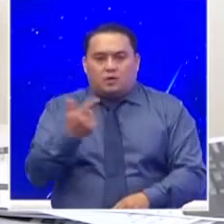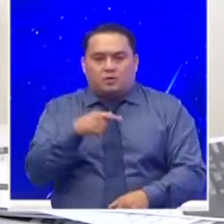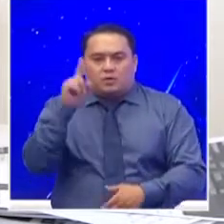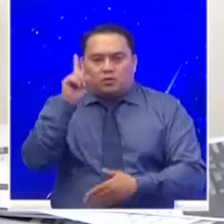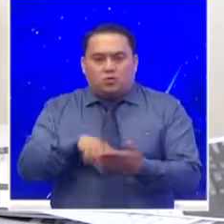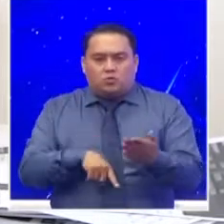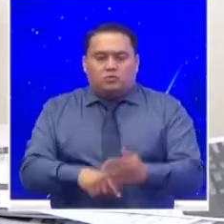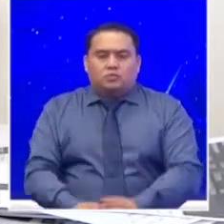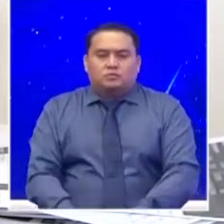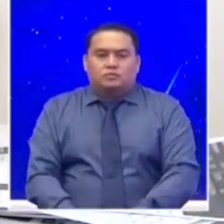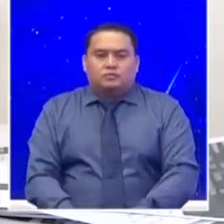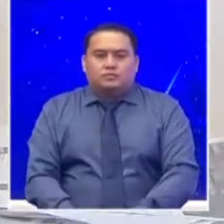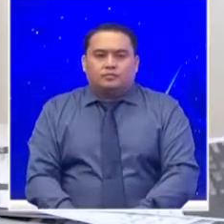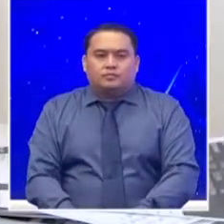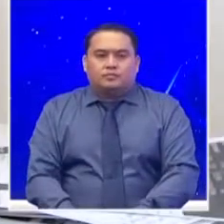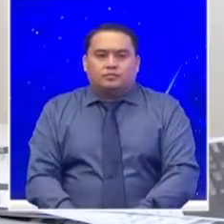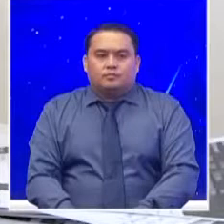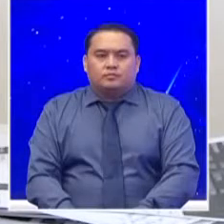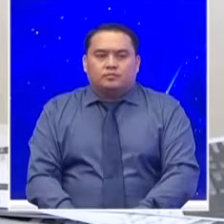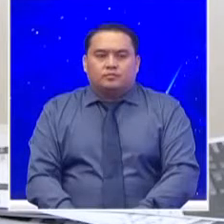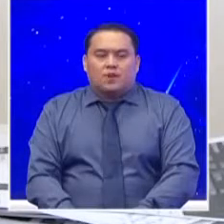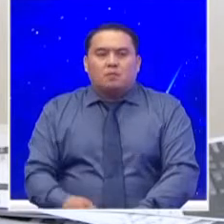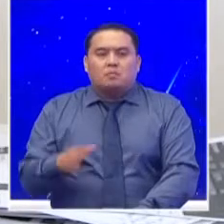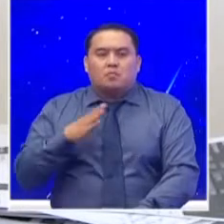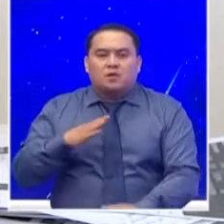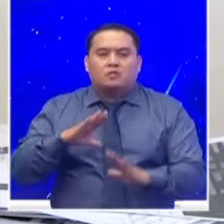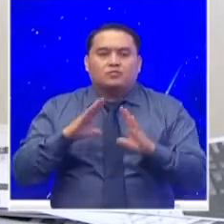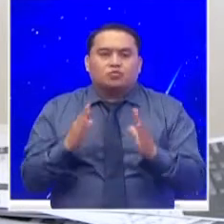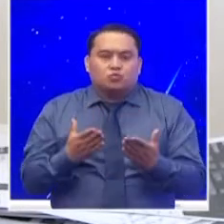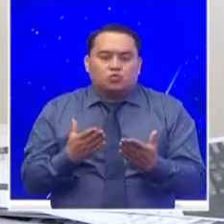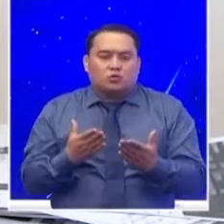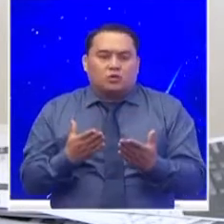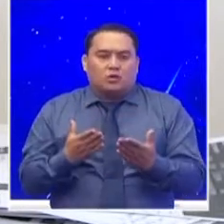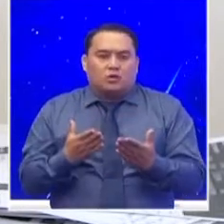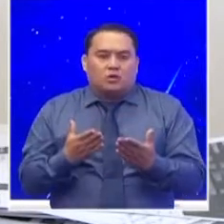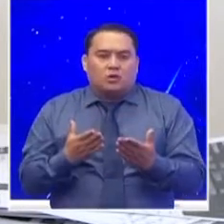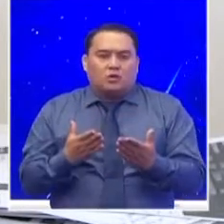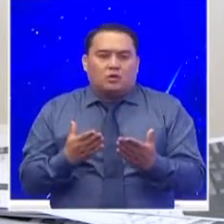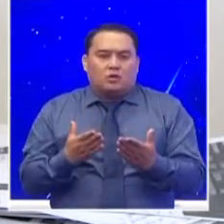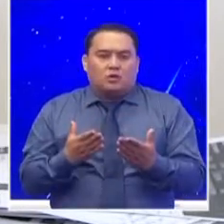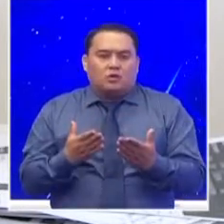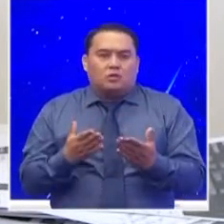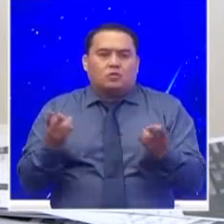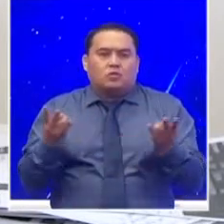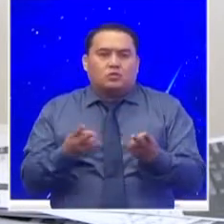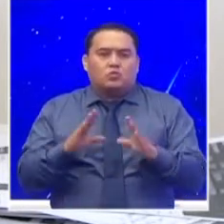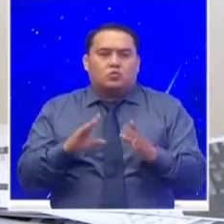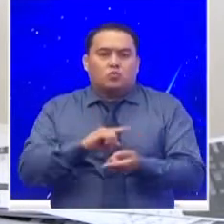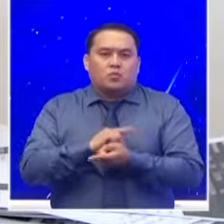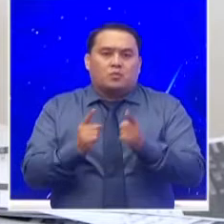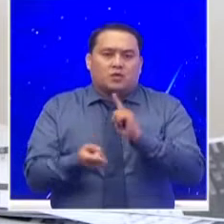надежный, как специалист. Бывают такие ситуации, когда надо будет заменить